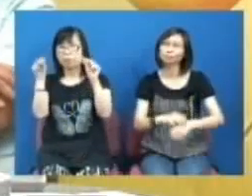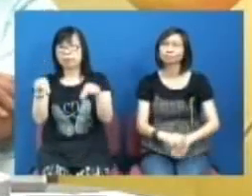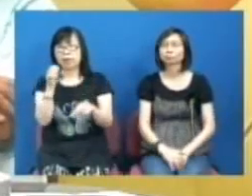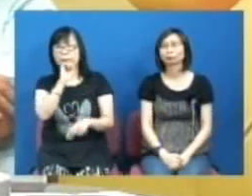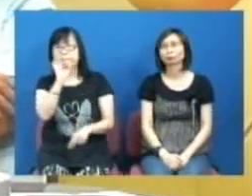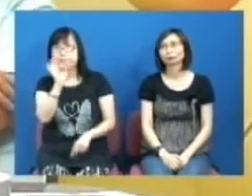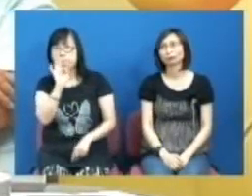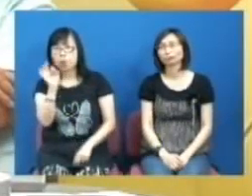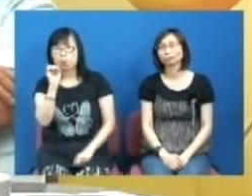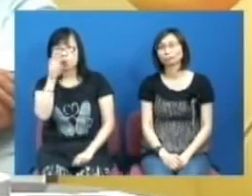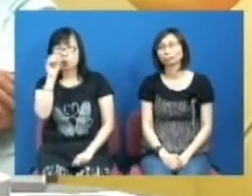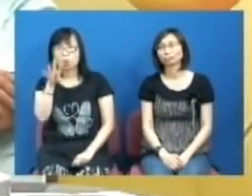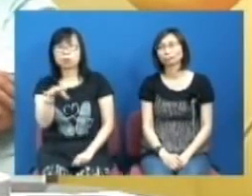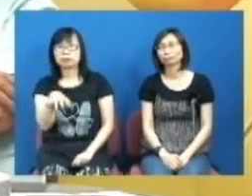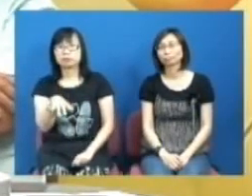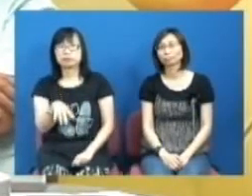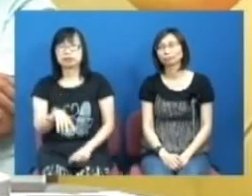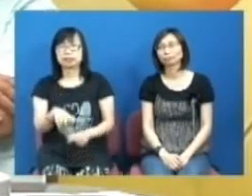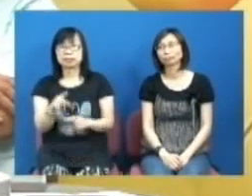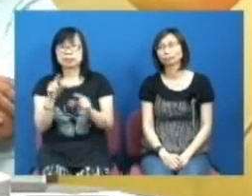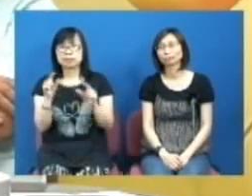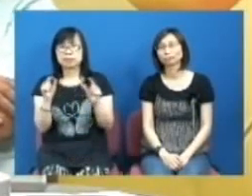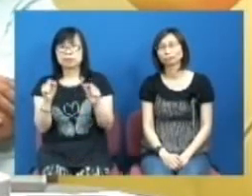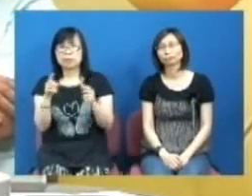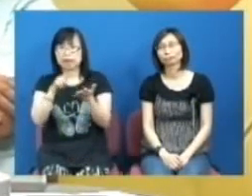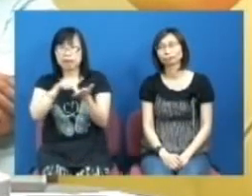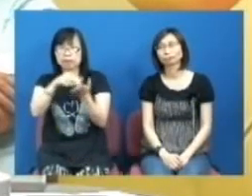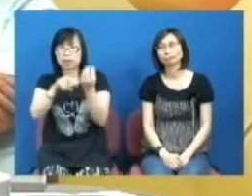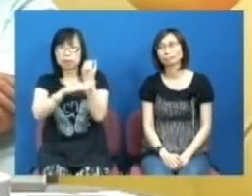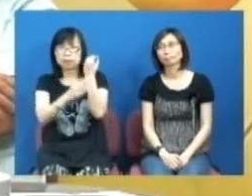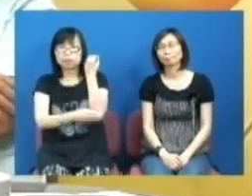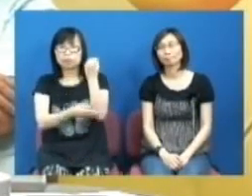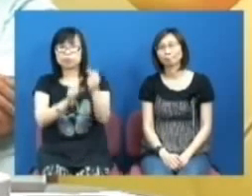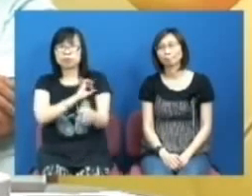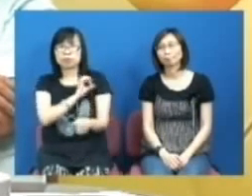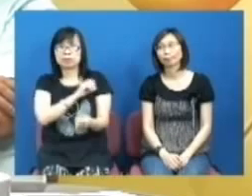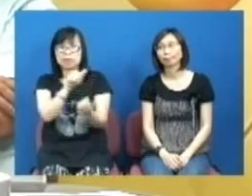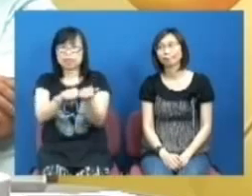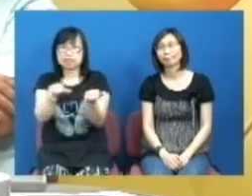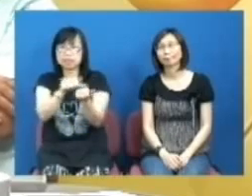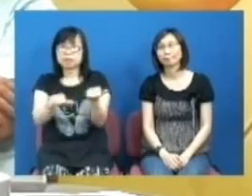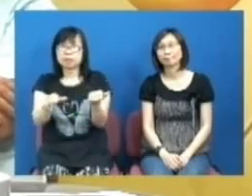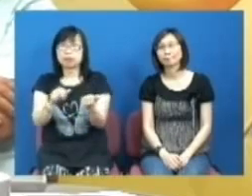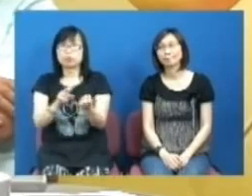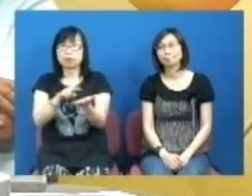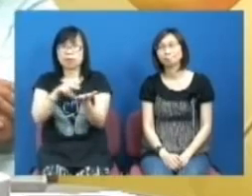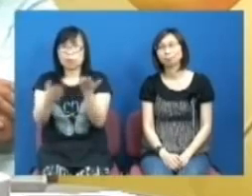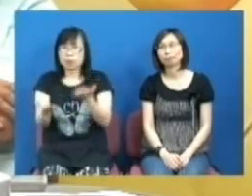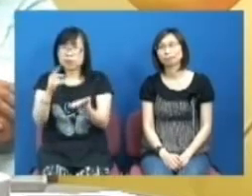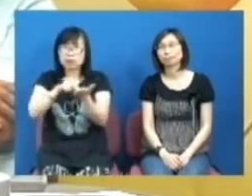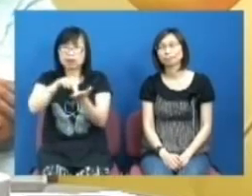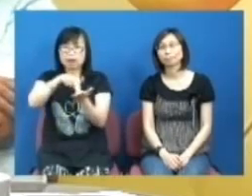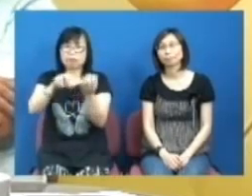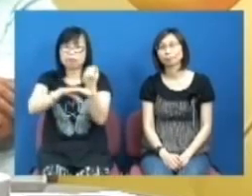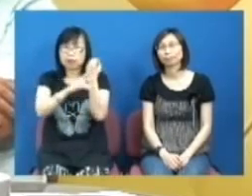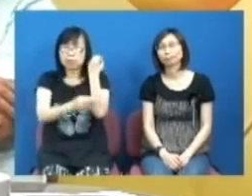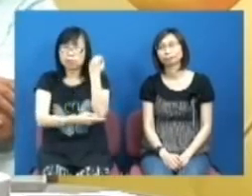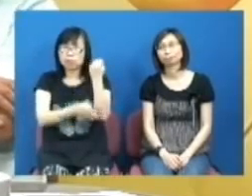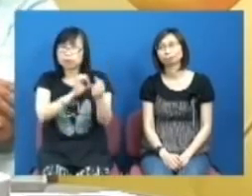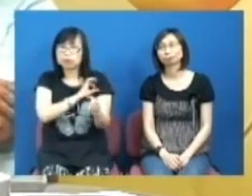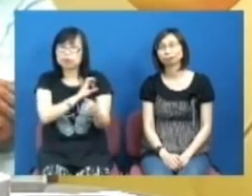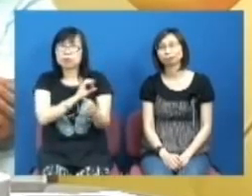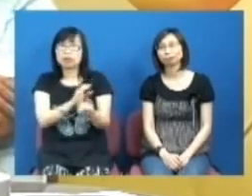到咩原因令佢哋覺得立法會個議員係或者立法會呢個物體係